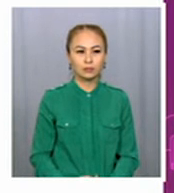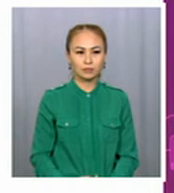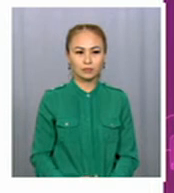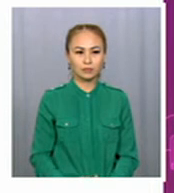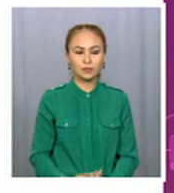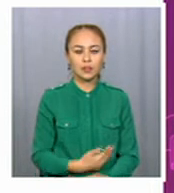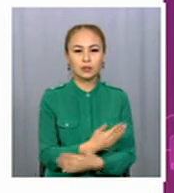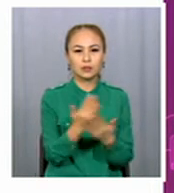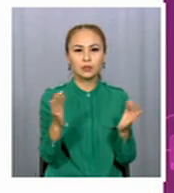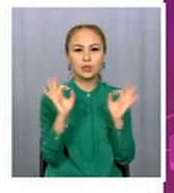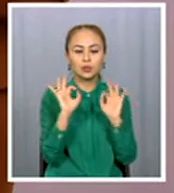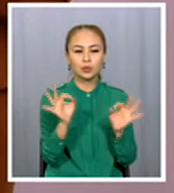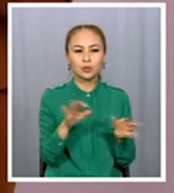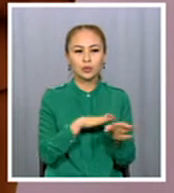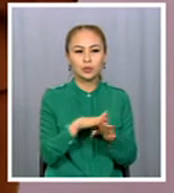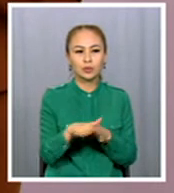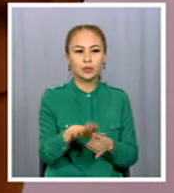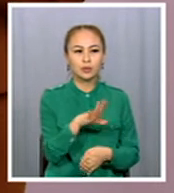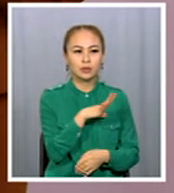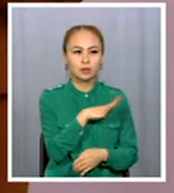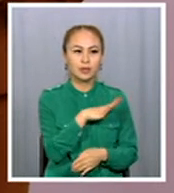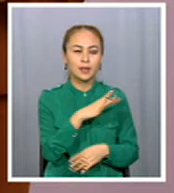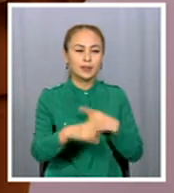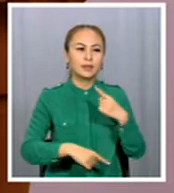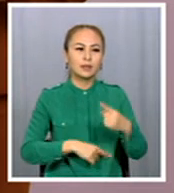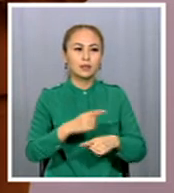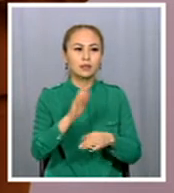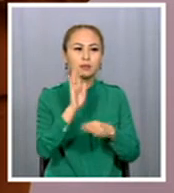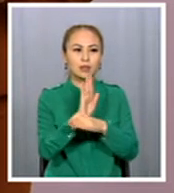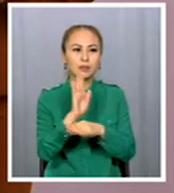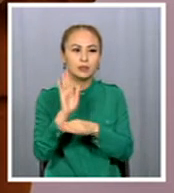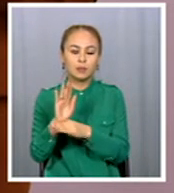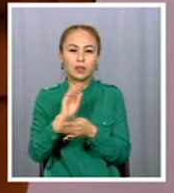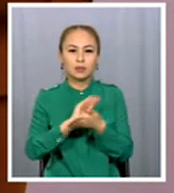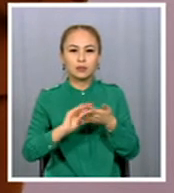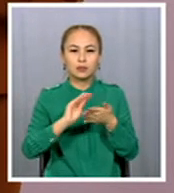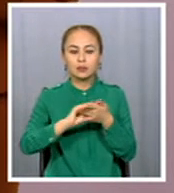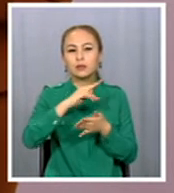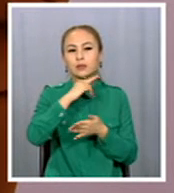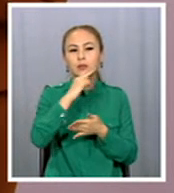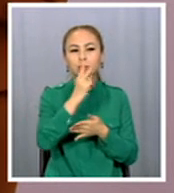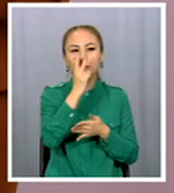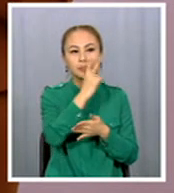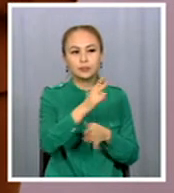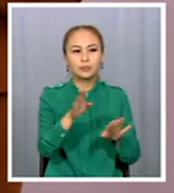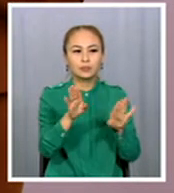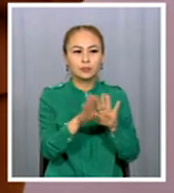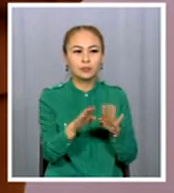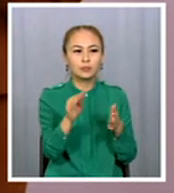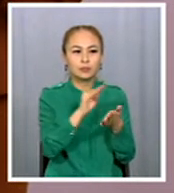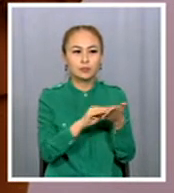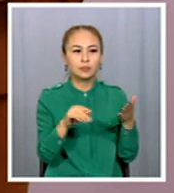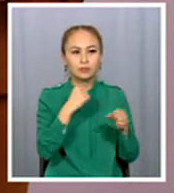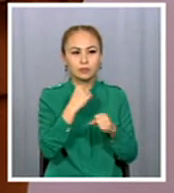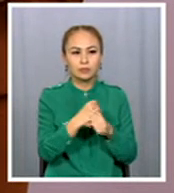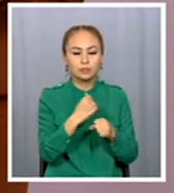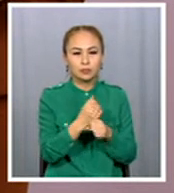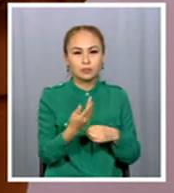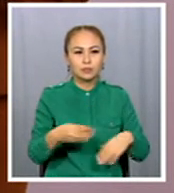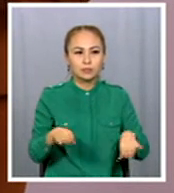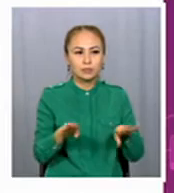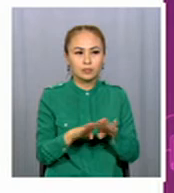дұрыс орындадыңдар деп ойлаймын. Келесі төртінші тапсырмаға назарымызды аударайық. Өрнектер құрастырып, олардың мәнін